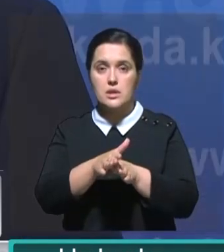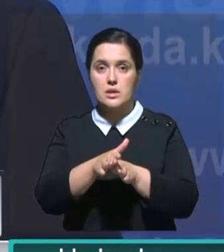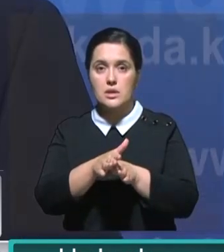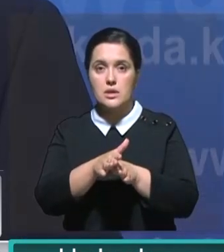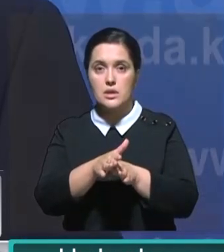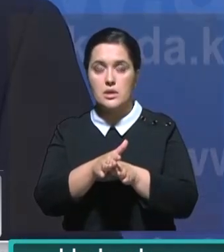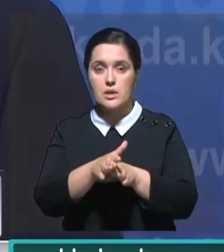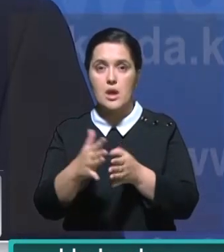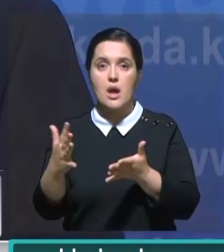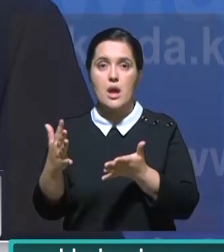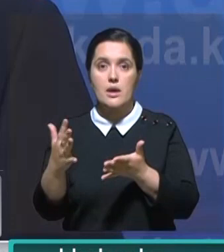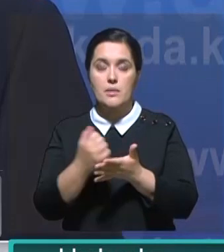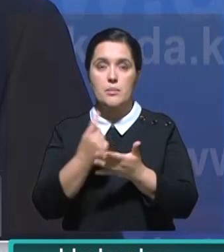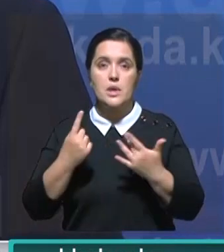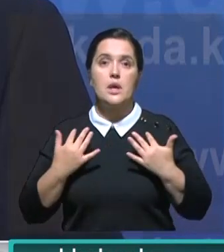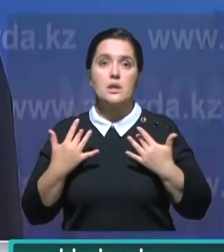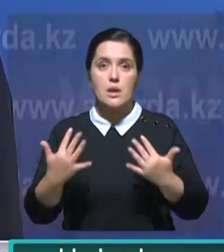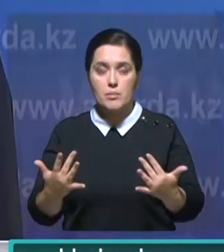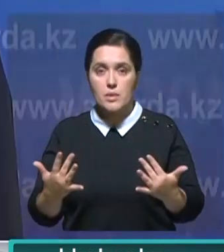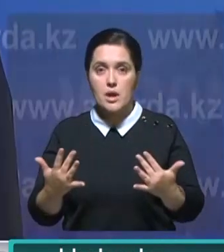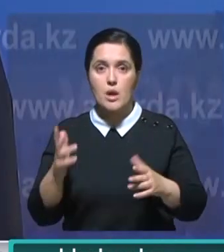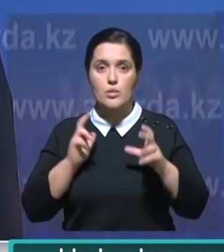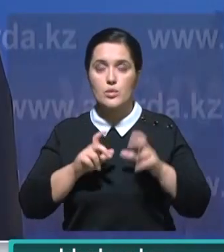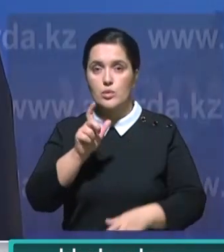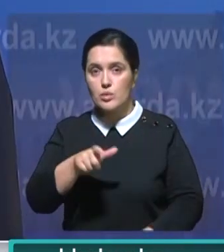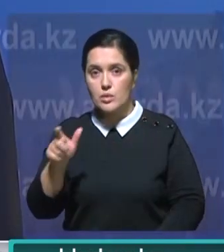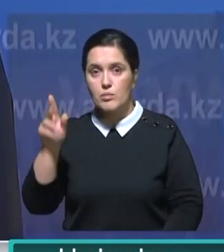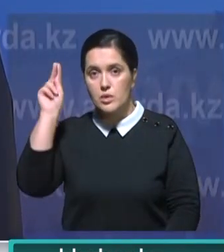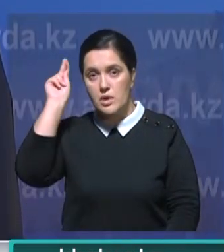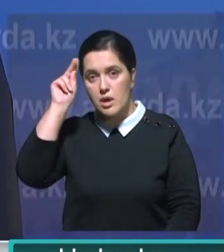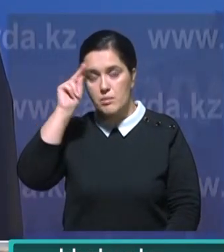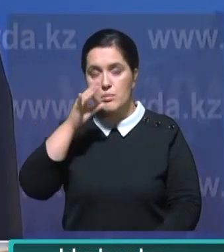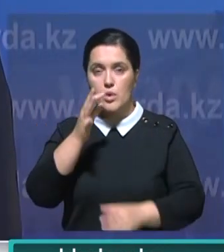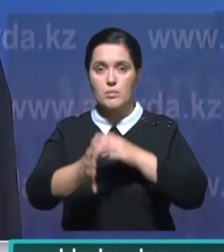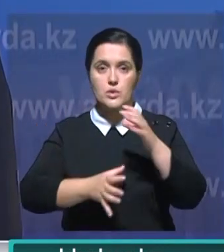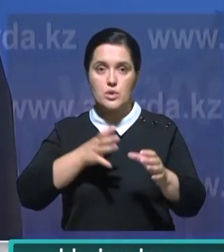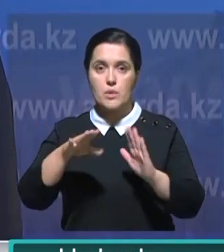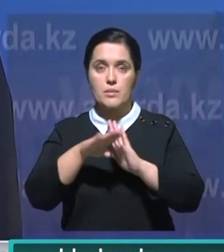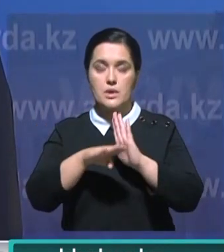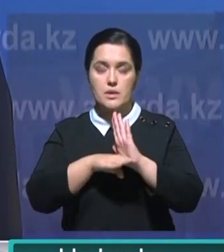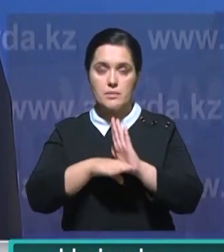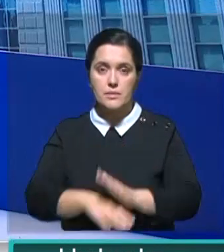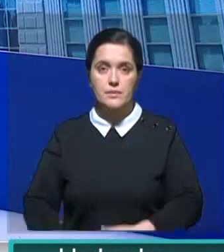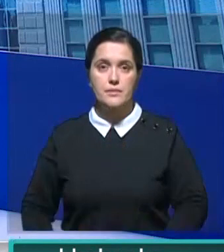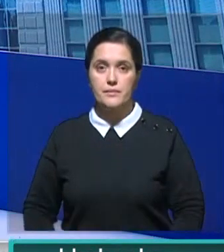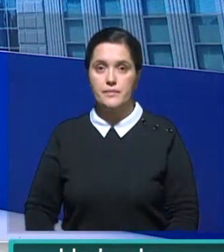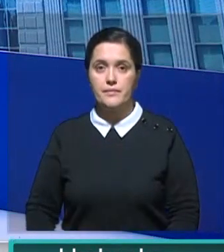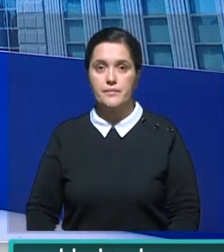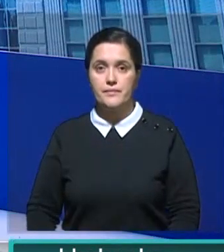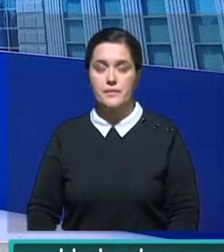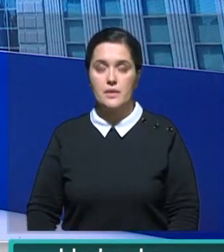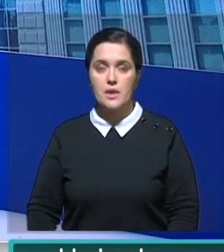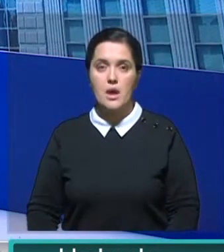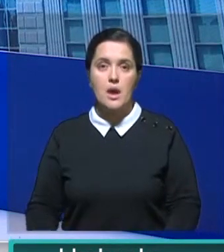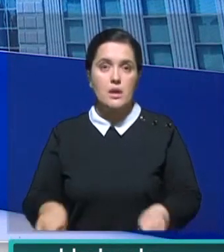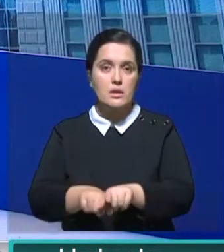набран первый набор абитуриентов, которые будут обучаться по международной программе штата Аризоны. Но сегодня